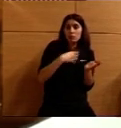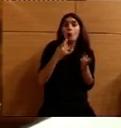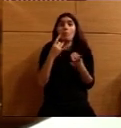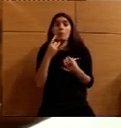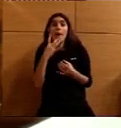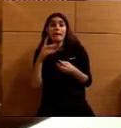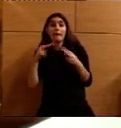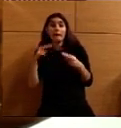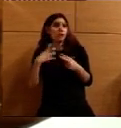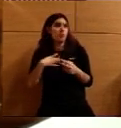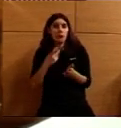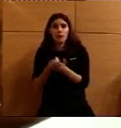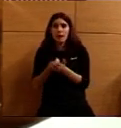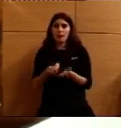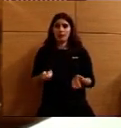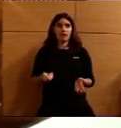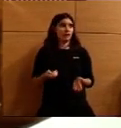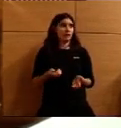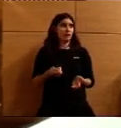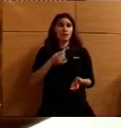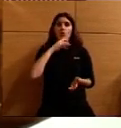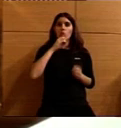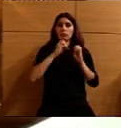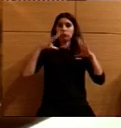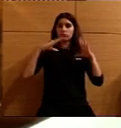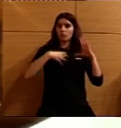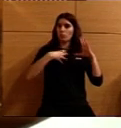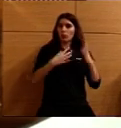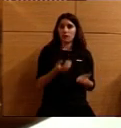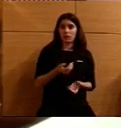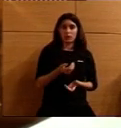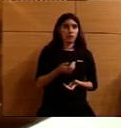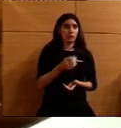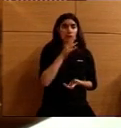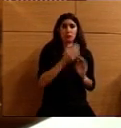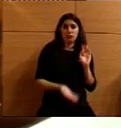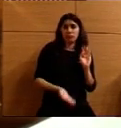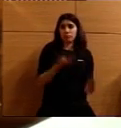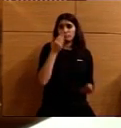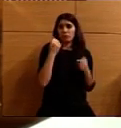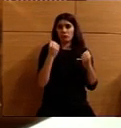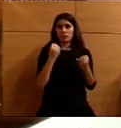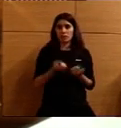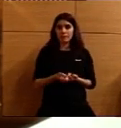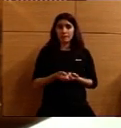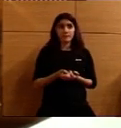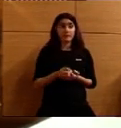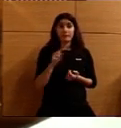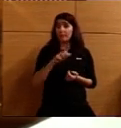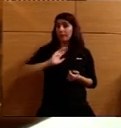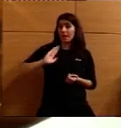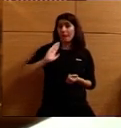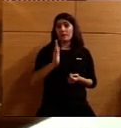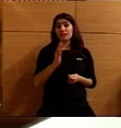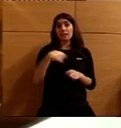bar, que no pot tindre la llum encesa, perquè resulta que li ho han pujat molt. Això afecta